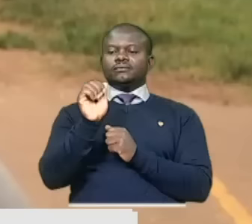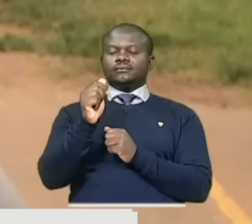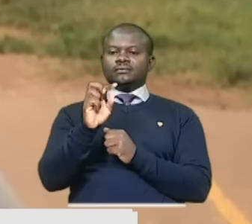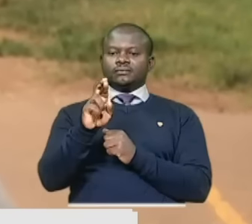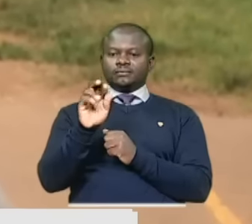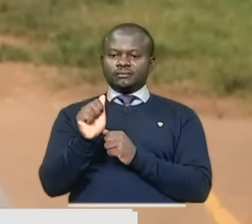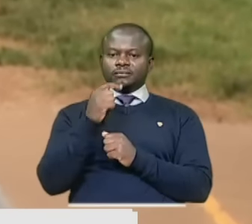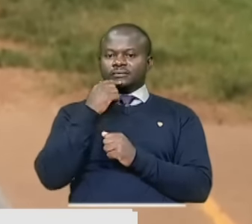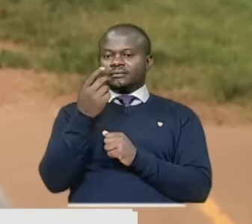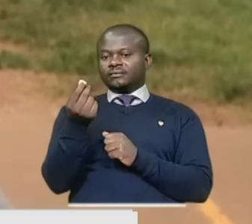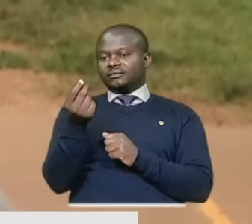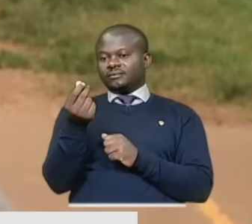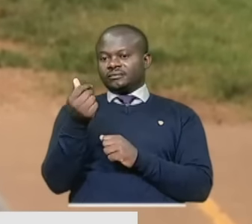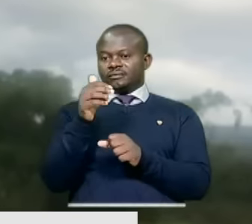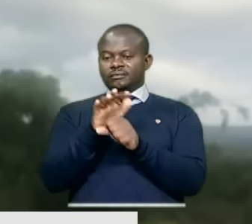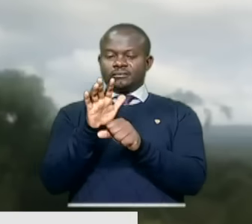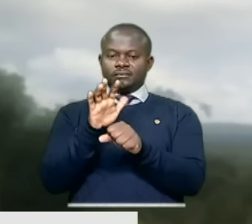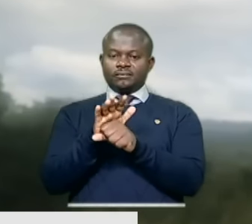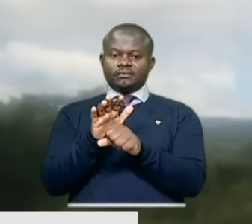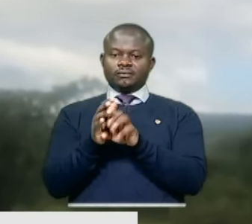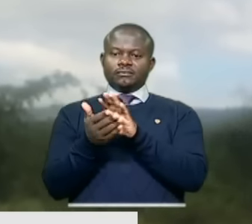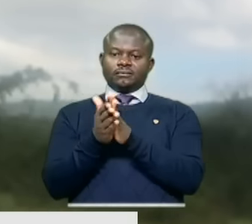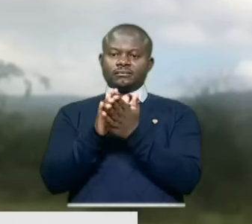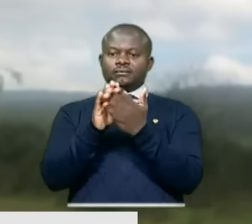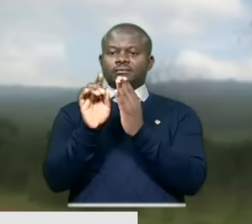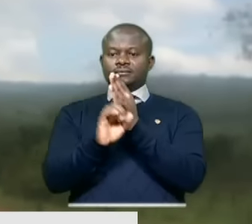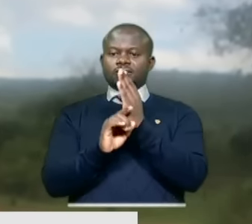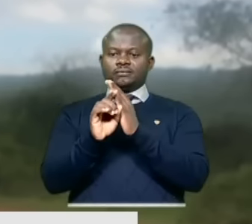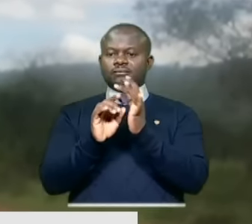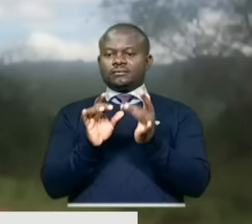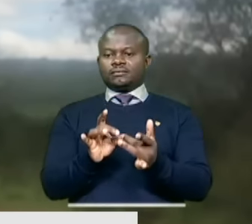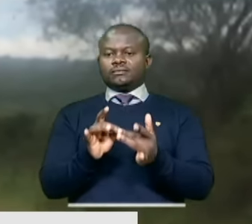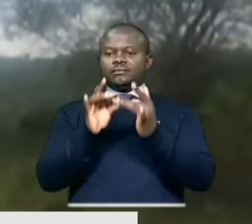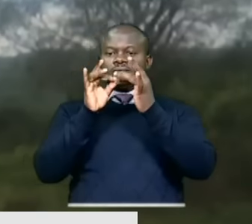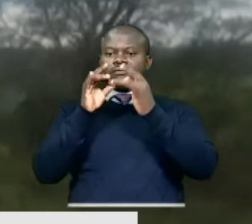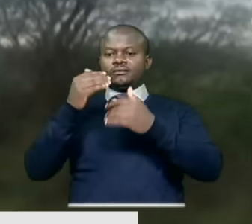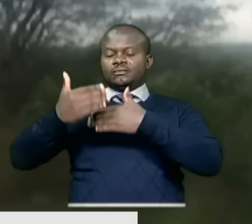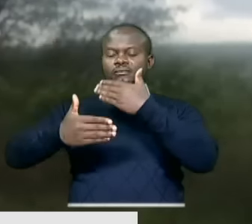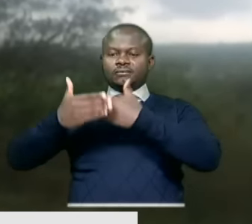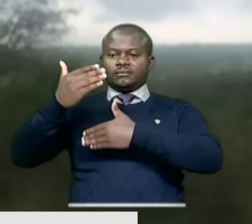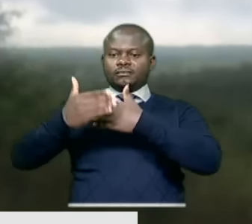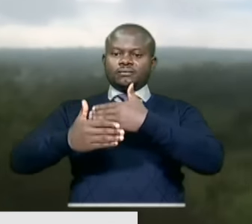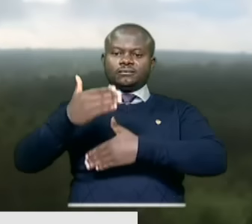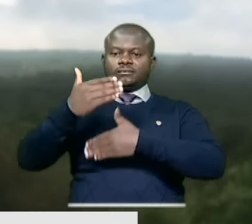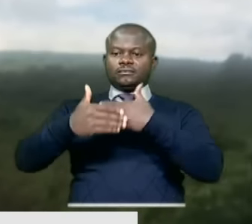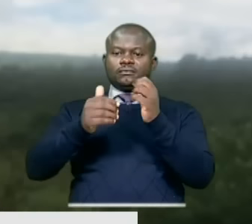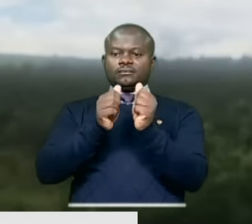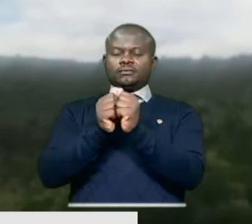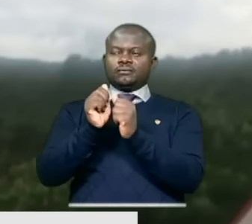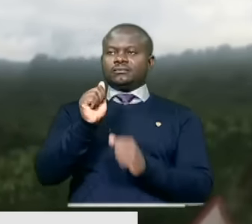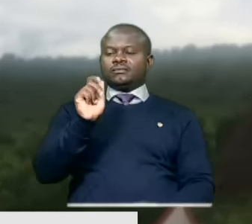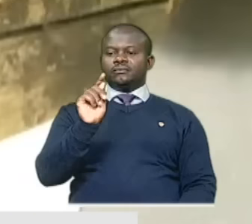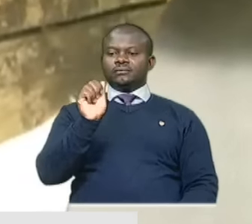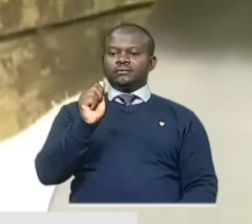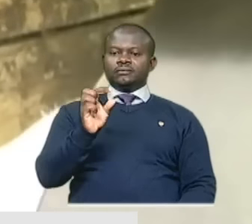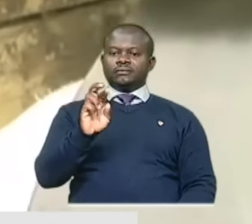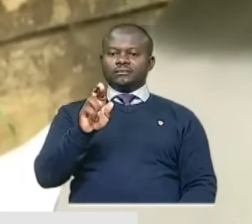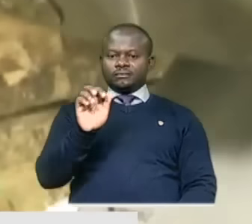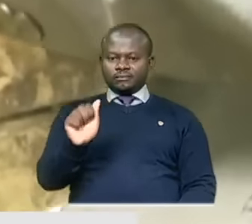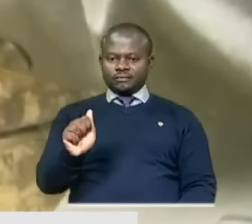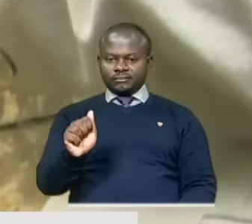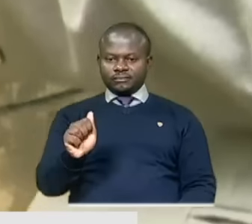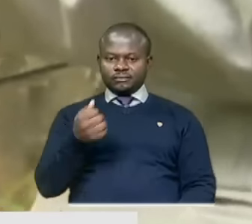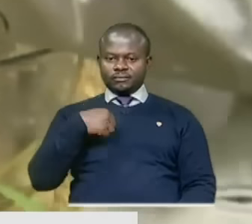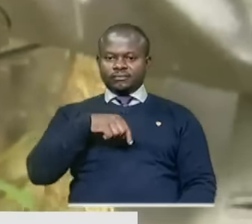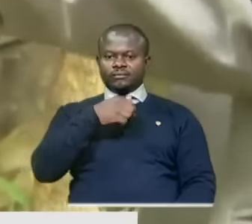amafaranga agenerwa uturere by'umwihariko duhana imbibi na pariki y'Akagera tukaba